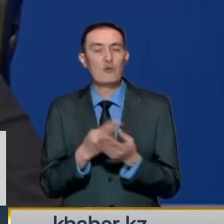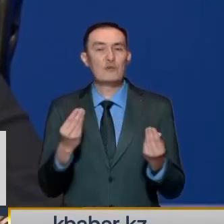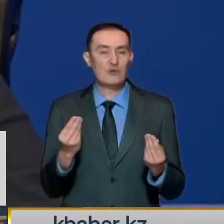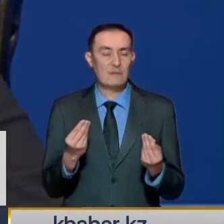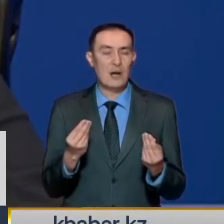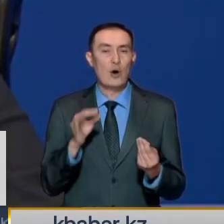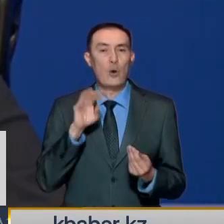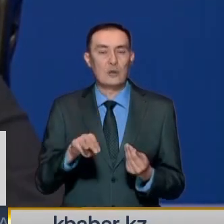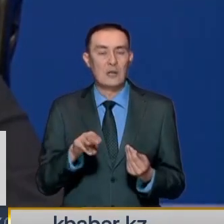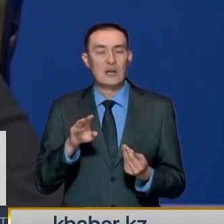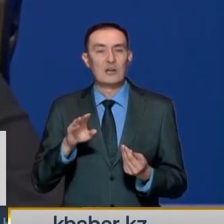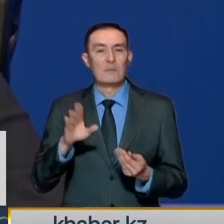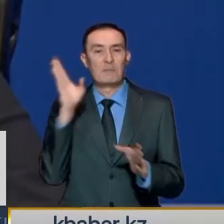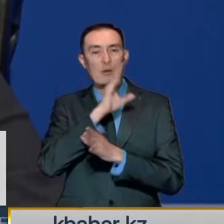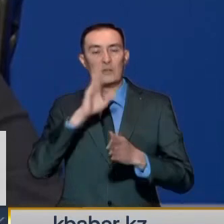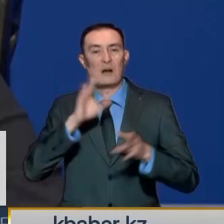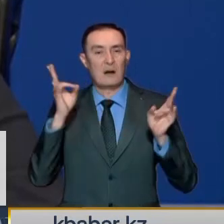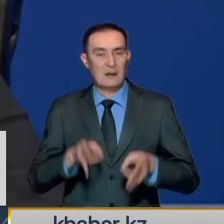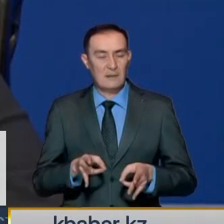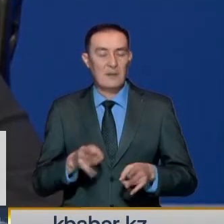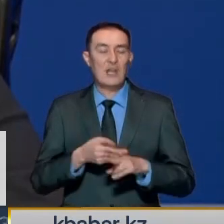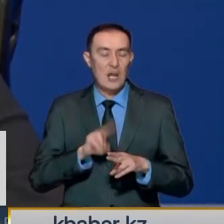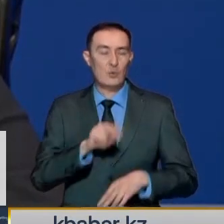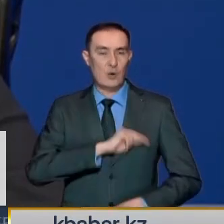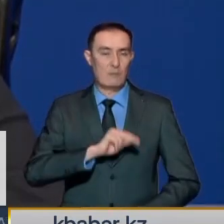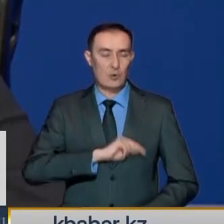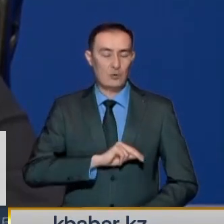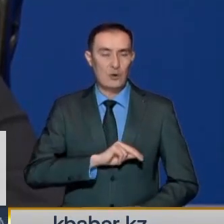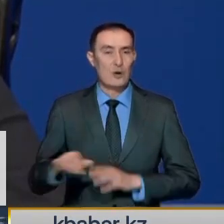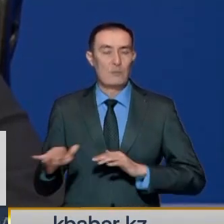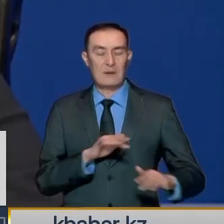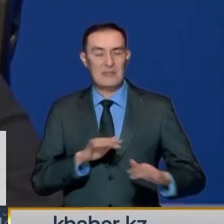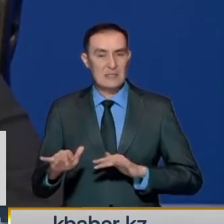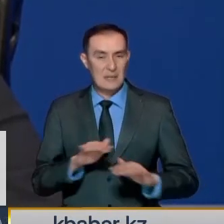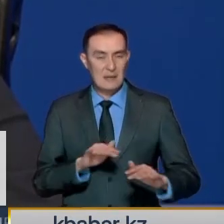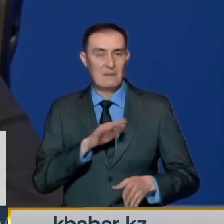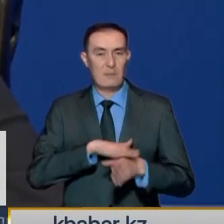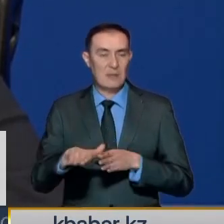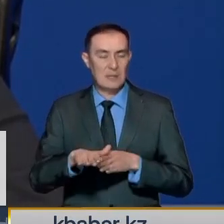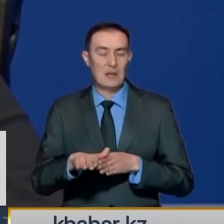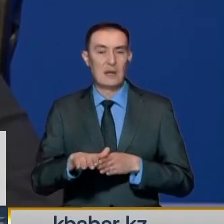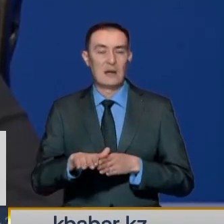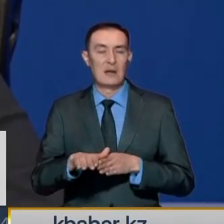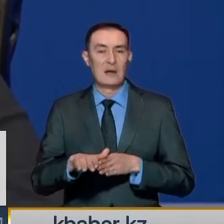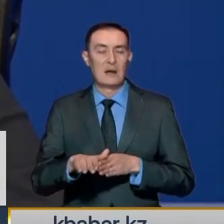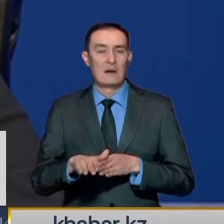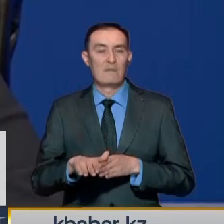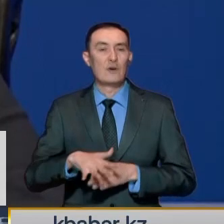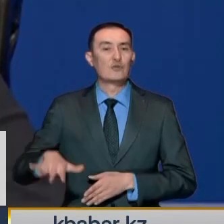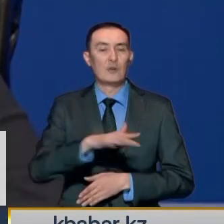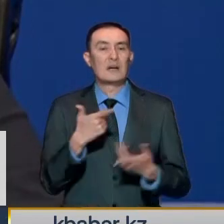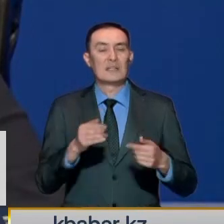от чрезвычайных ситуаций и эту работу провести в рисковых